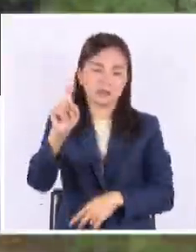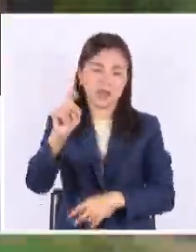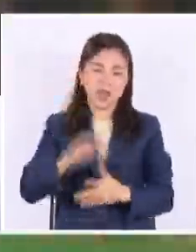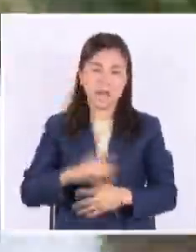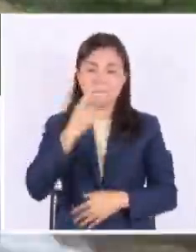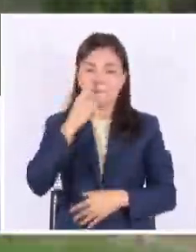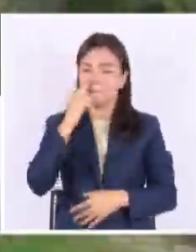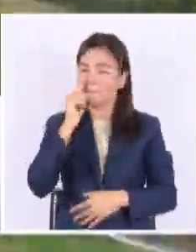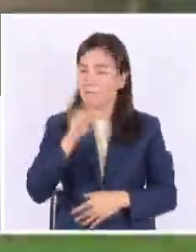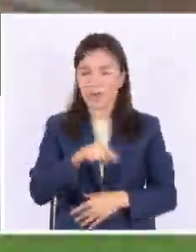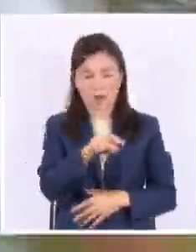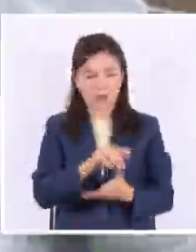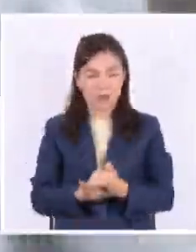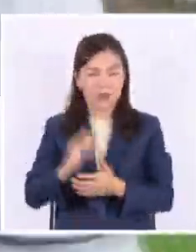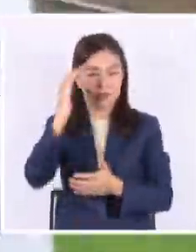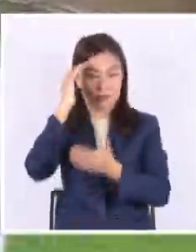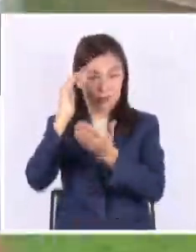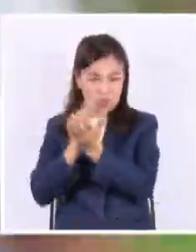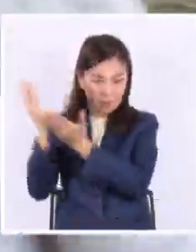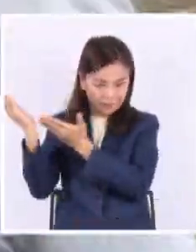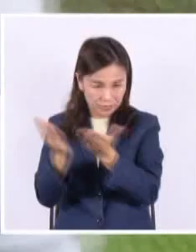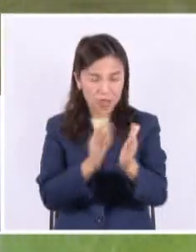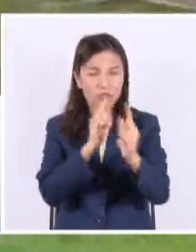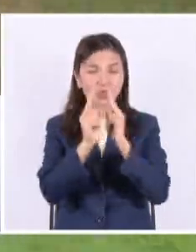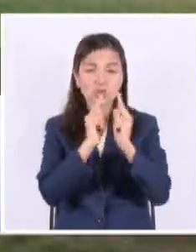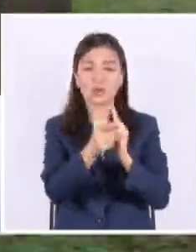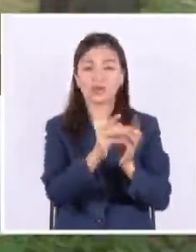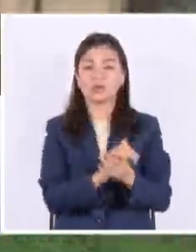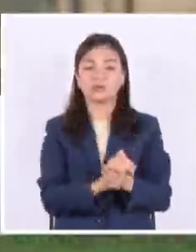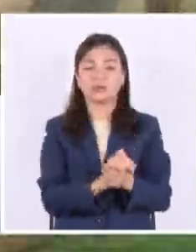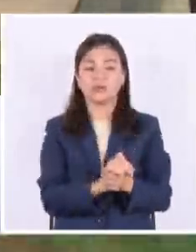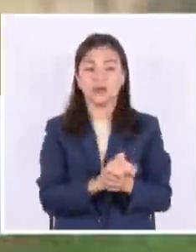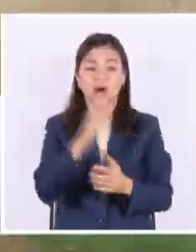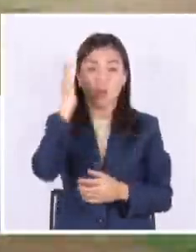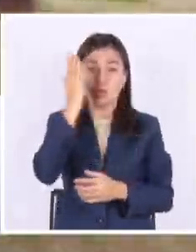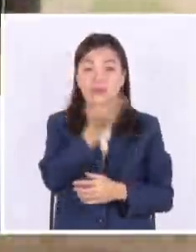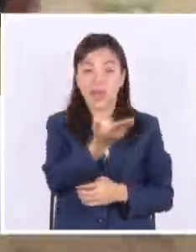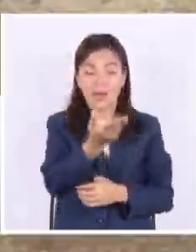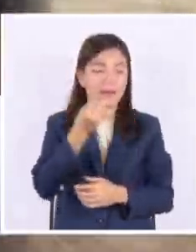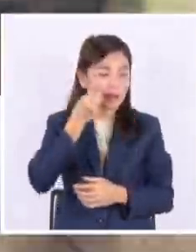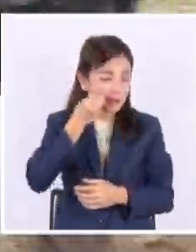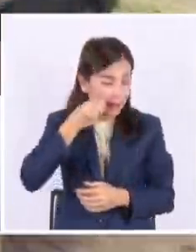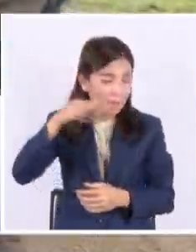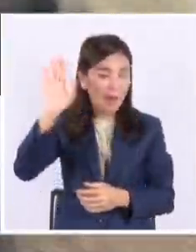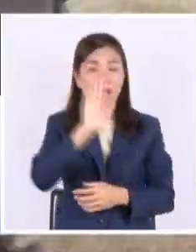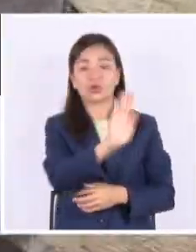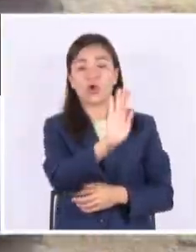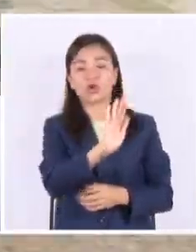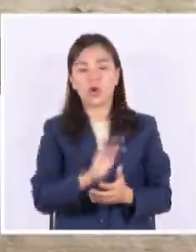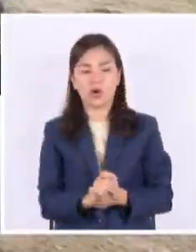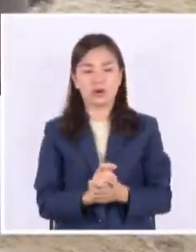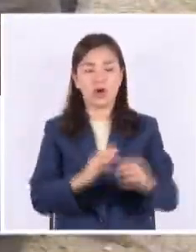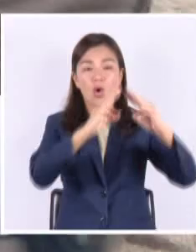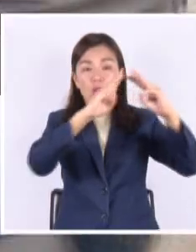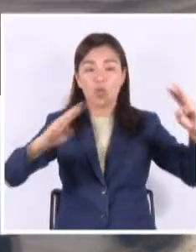ทางวัดสุดท้ายก็เลยให้ตำรวจเนี่ยไปเจรจาเพื่อให้นายธงชัยกลับไปภูมิลำเนาของตัวเองนะครับก็คือให้ออกจากวัดอ่ะจะไปไ